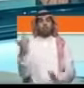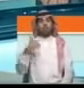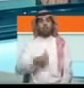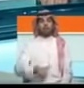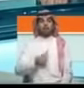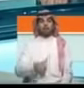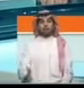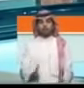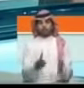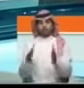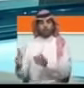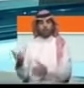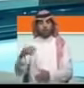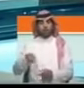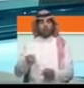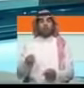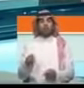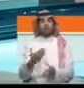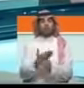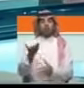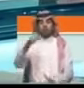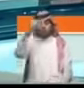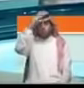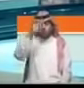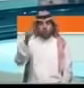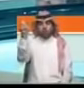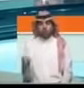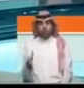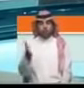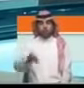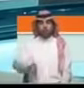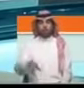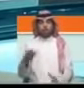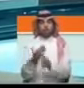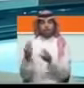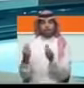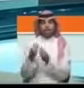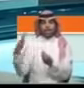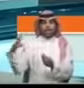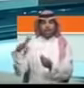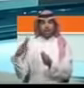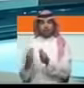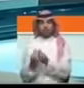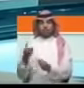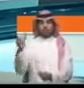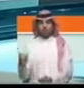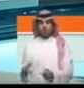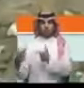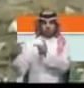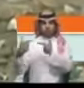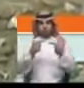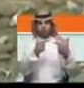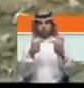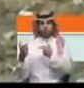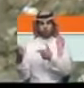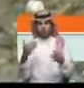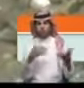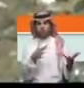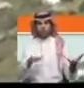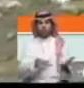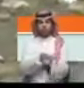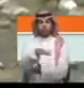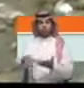ذلك قتل قيادي ميداني من ميليشيات الحوثي الموالية لإيران مع عدد من عناصره عقب معارك ضارية مع